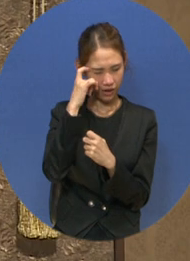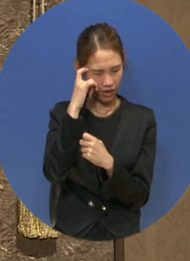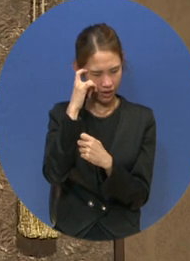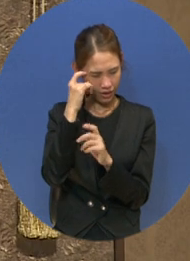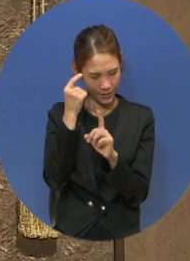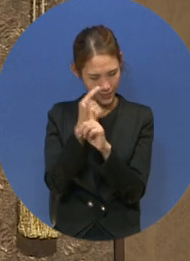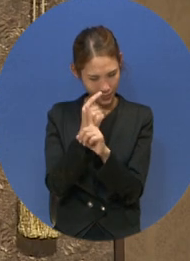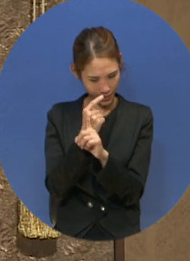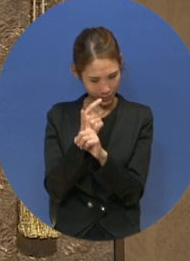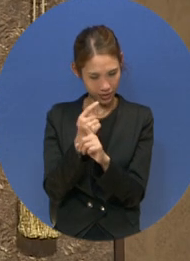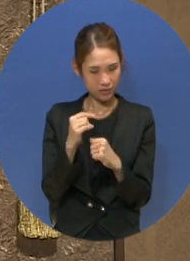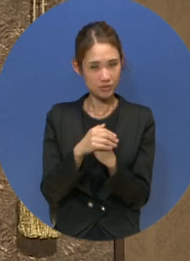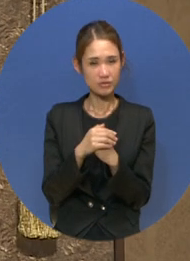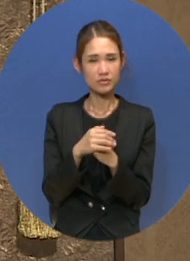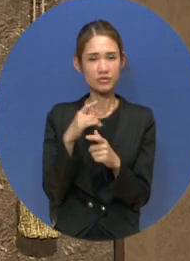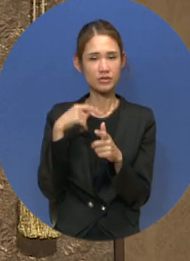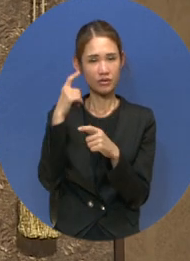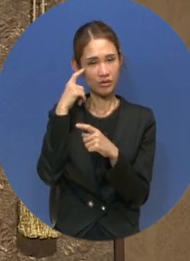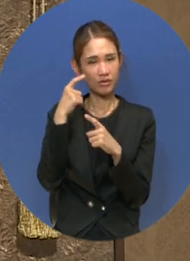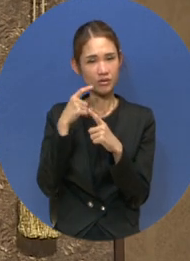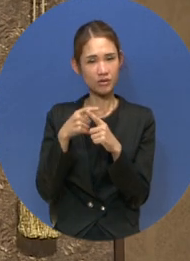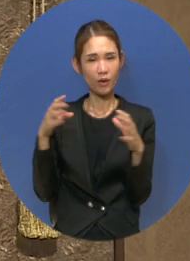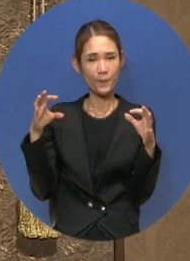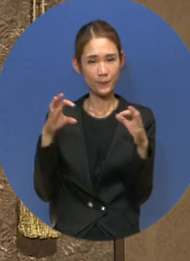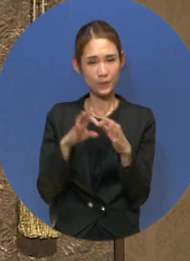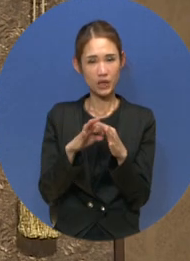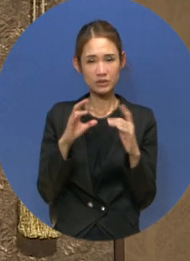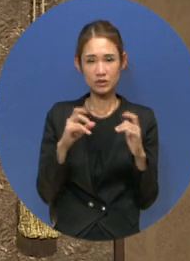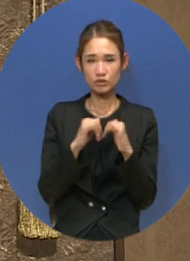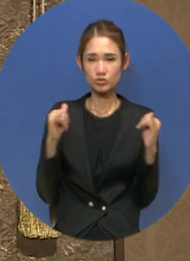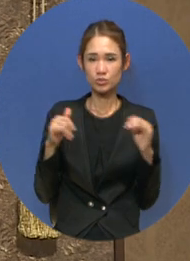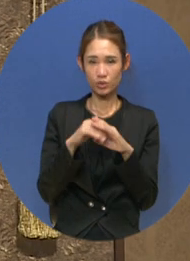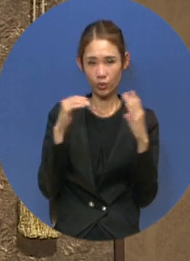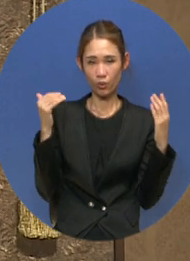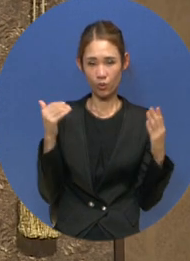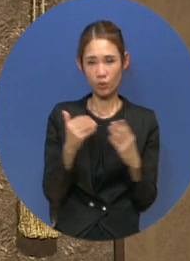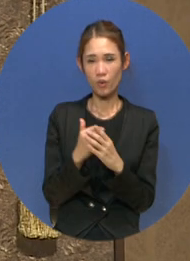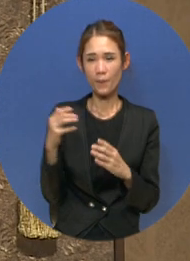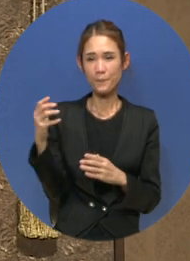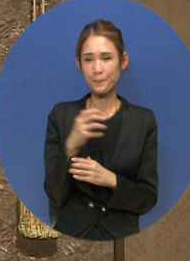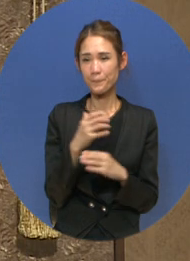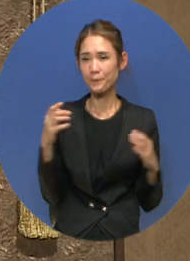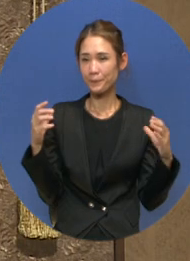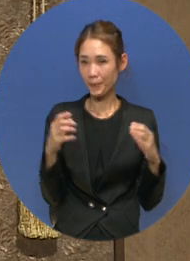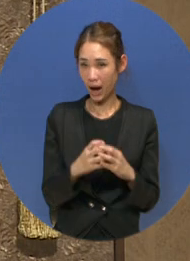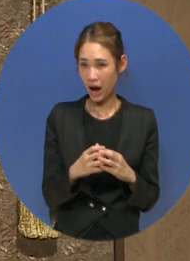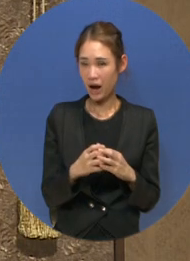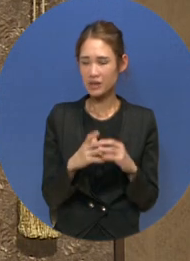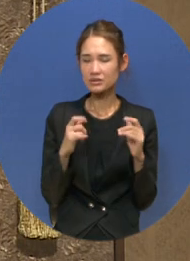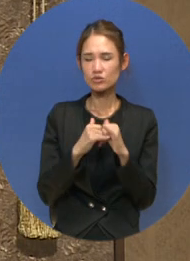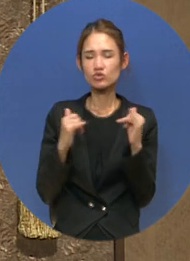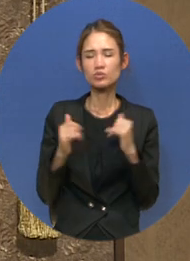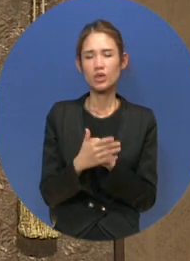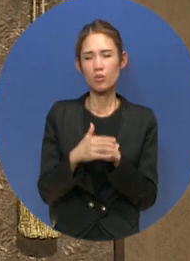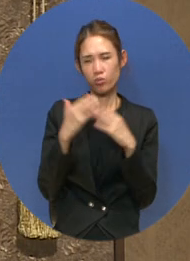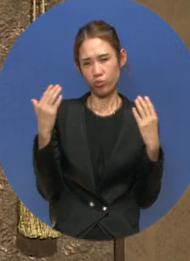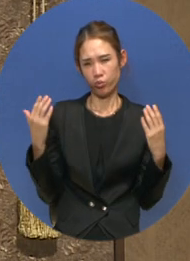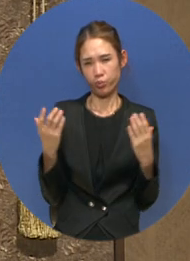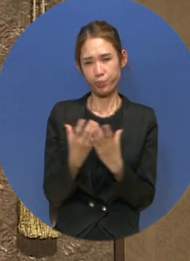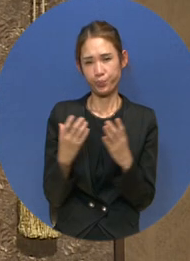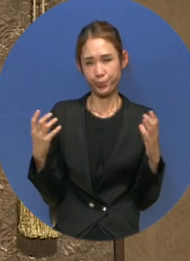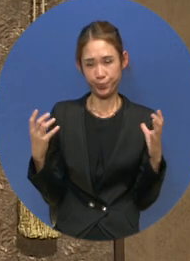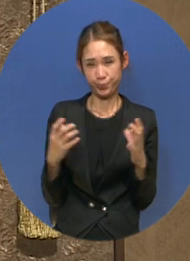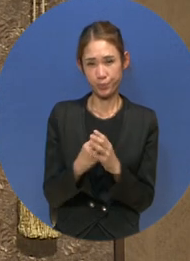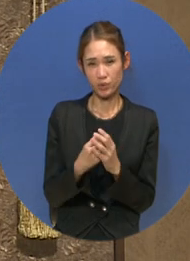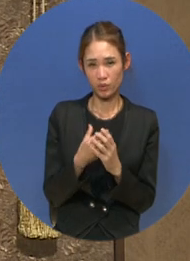뛰어넘어서 네. 궁극적인 부분은 결국 지역 주민들을 위한 거거든요. 그래서 예. 지역 주민 모두가 우리의 그